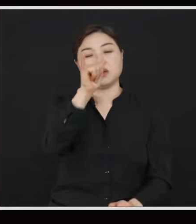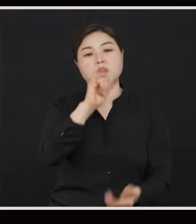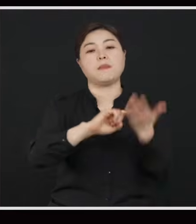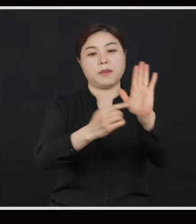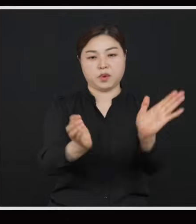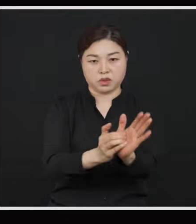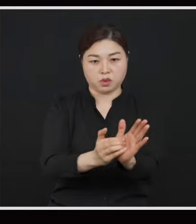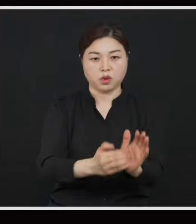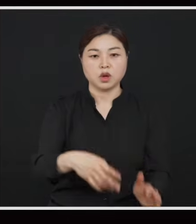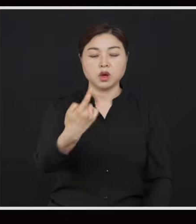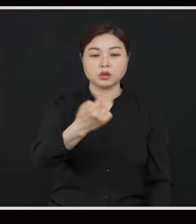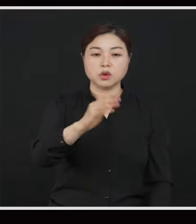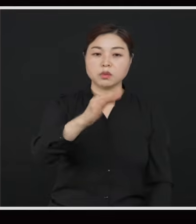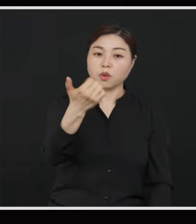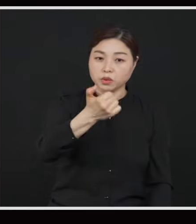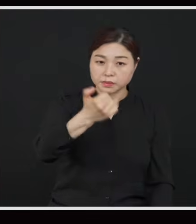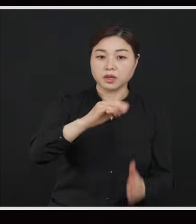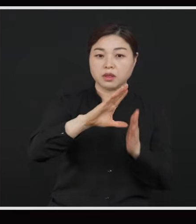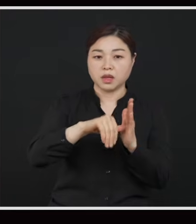그리고